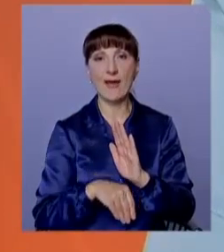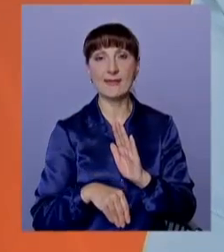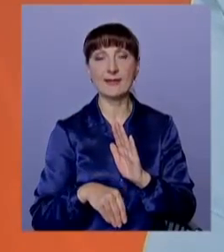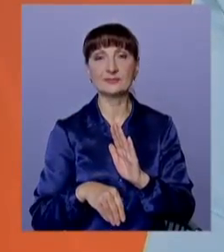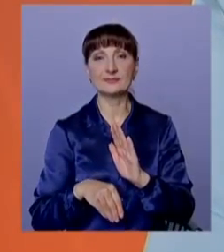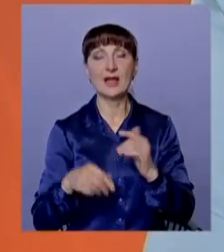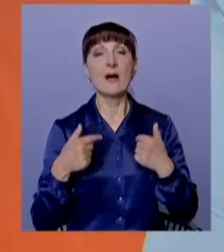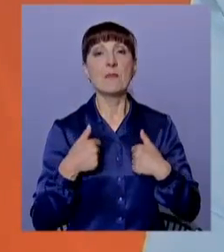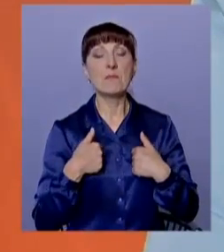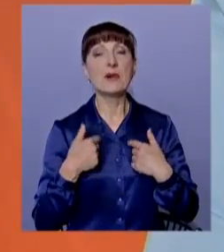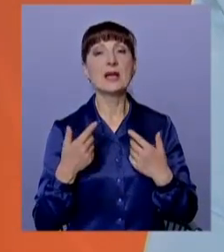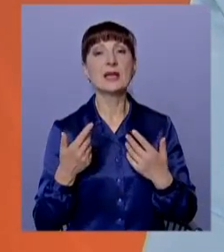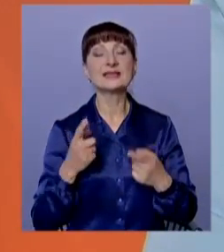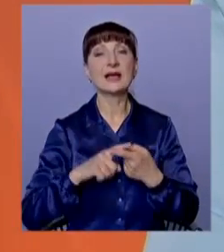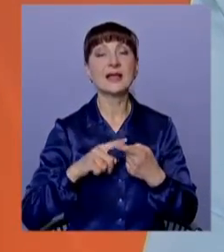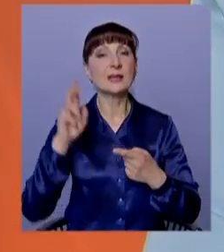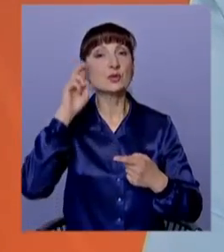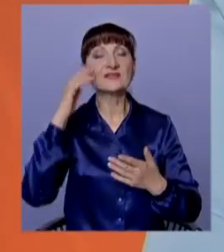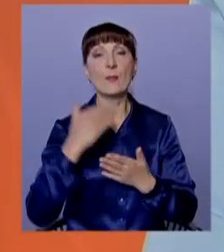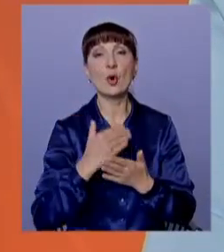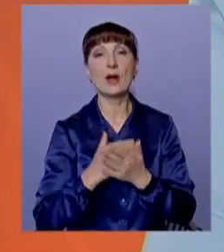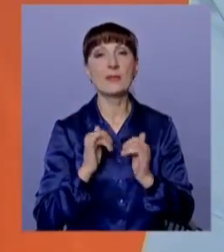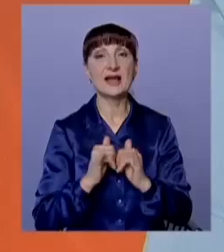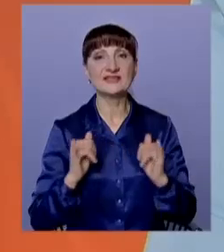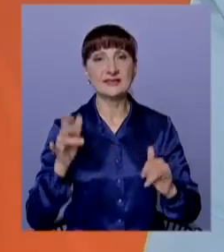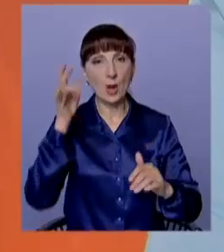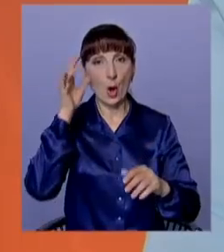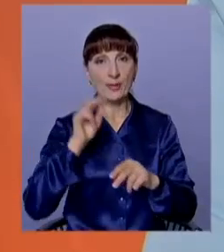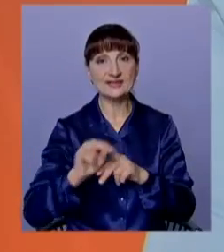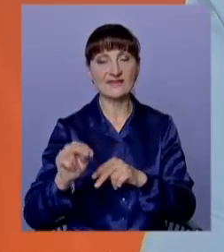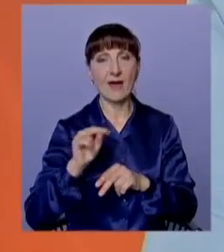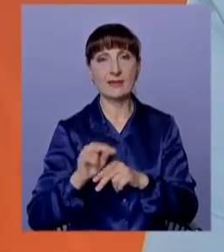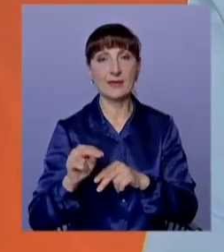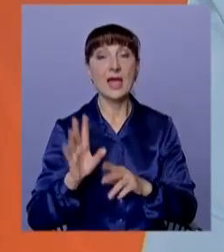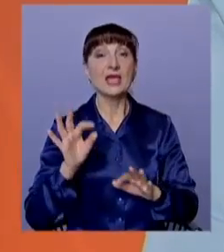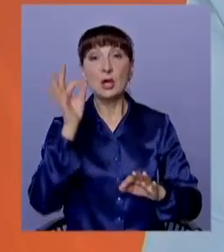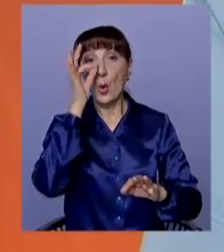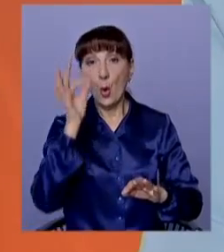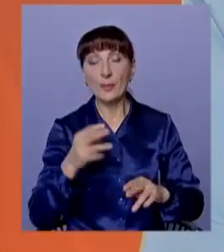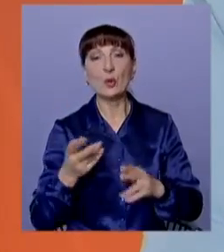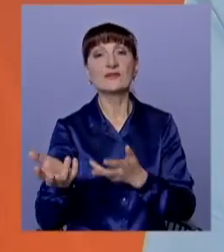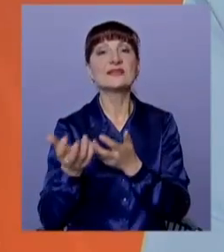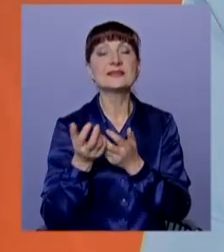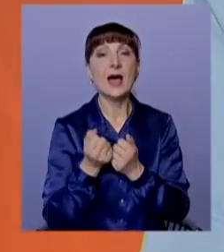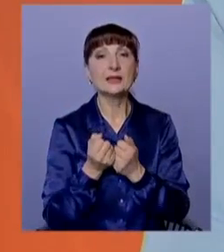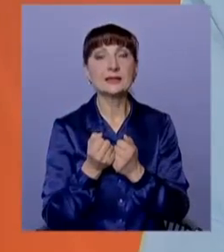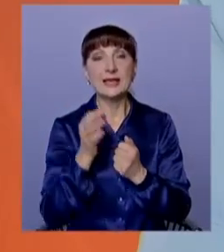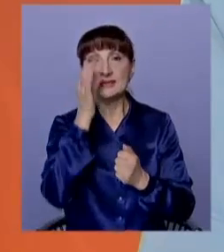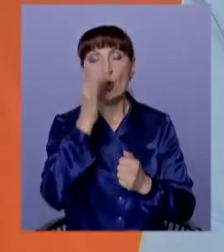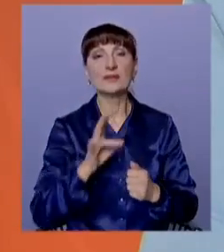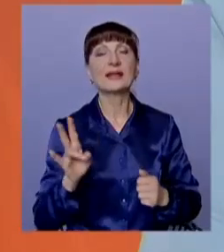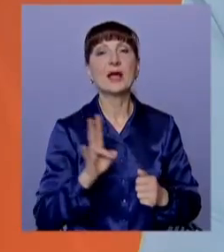и как раз, во-первых, это согласно государственной программе развития образования, во-вторых, вот этот вот опыт, он взят из опыта